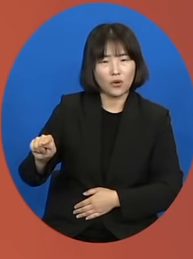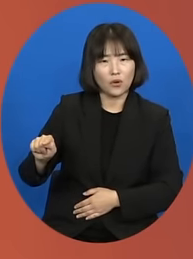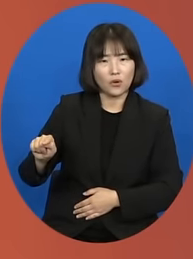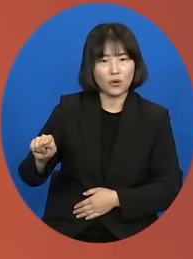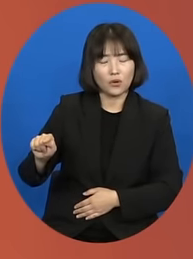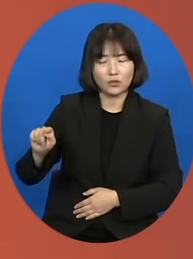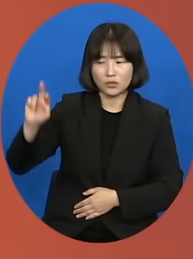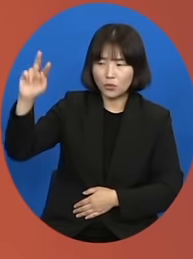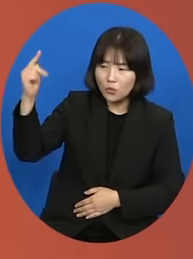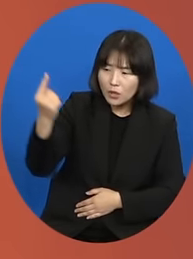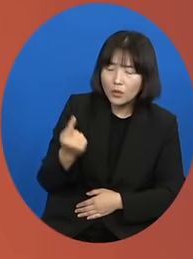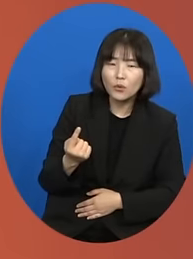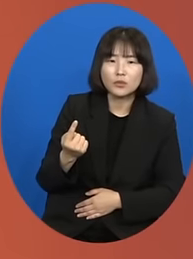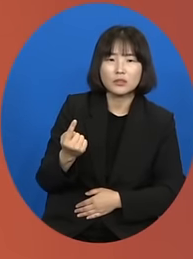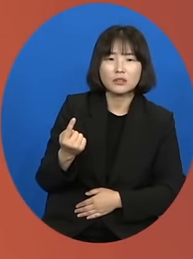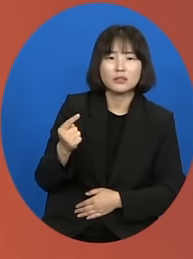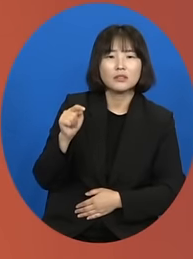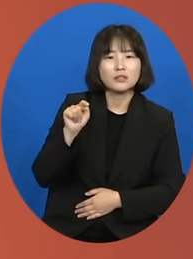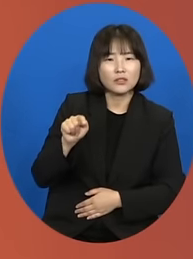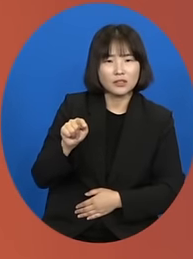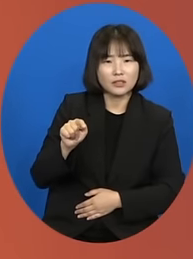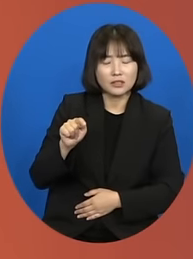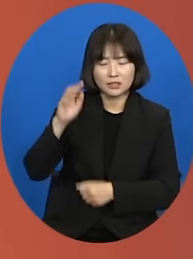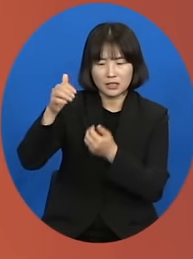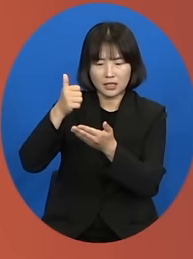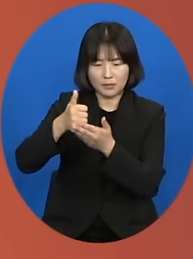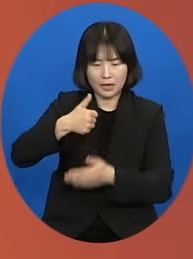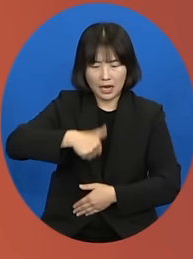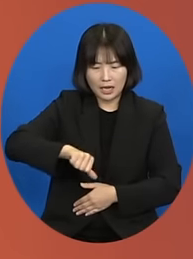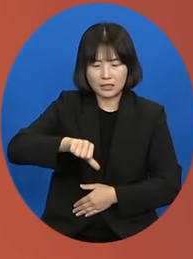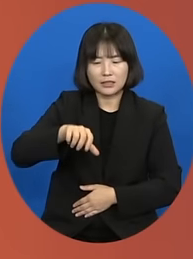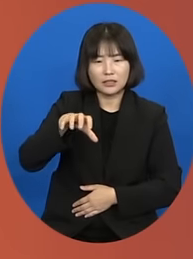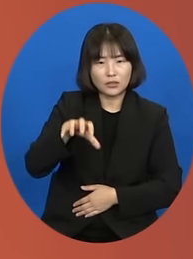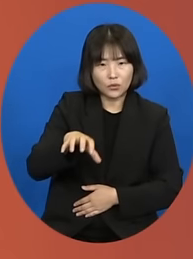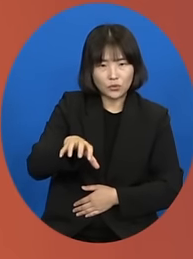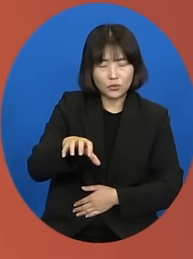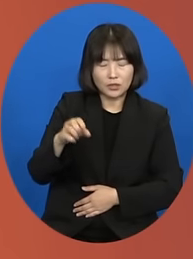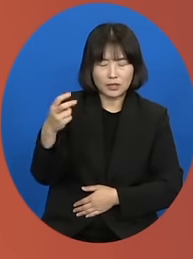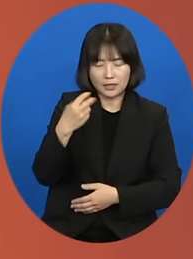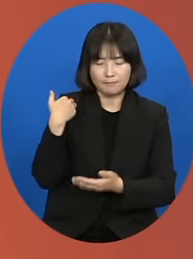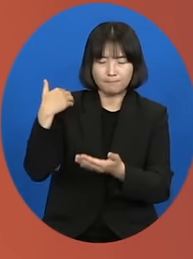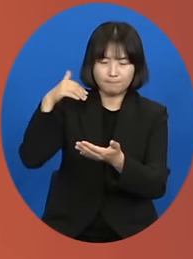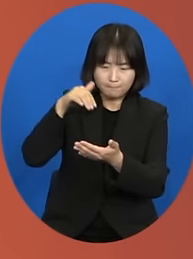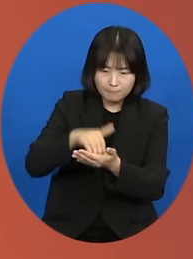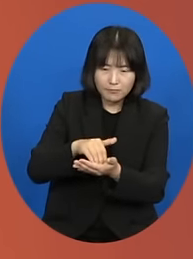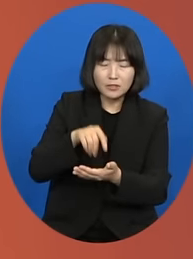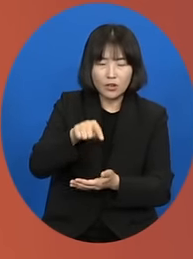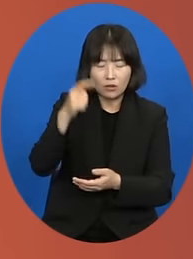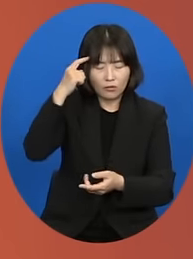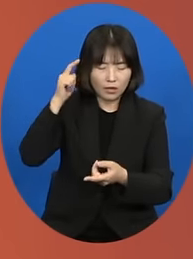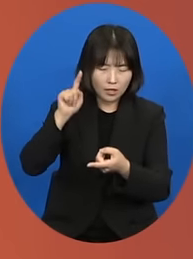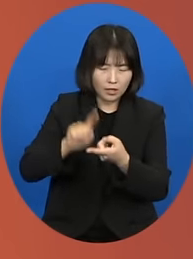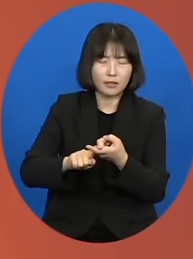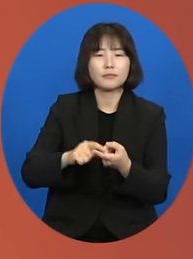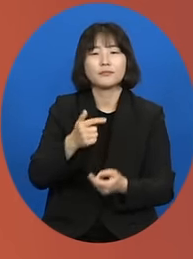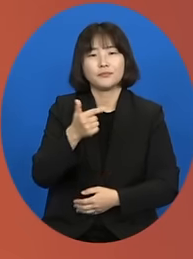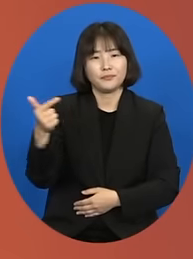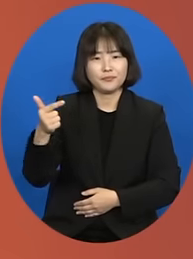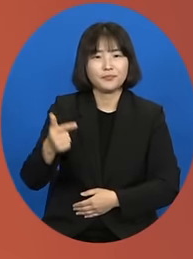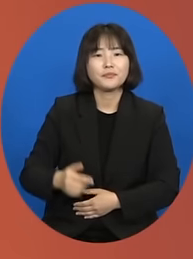다시 돌아오는 것, 하나님의 아들의 자리로 하나님의 딸의 자리로 돌아오는 것에 관심을 가지고 계시는